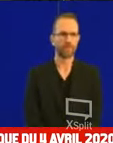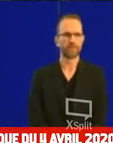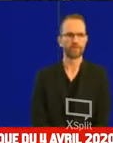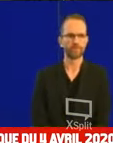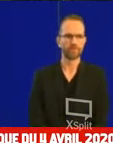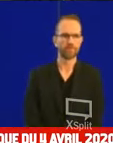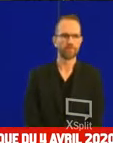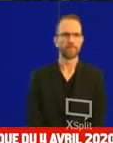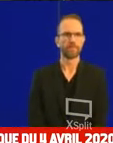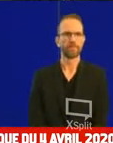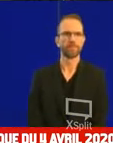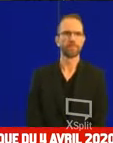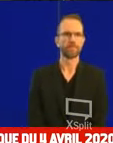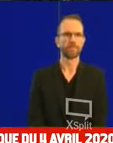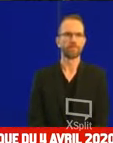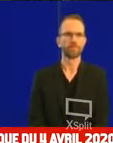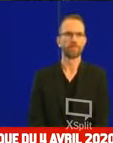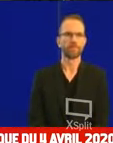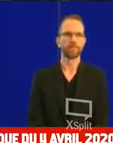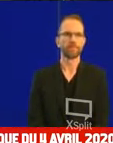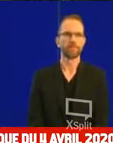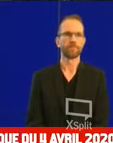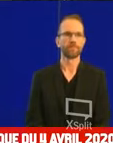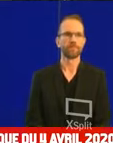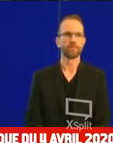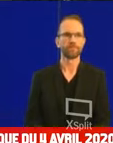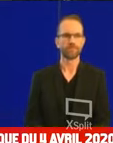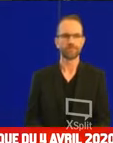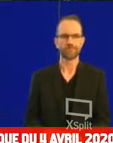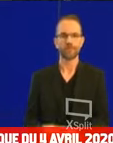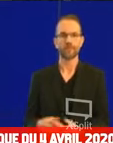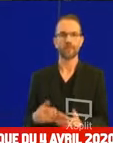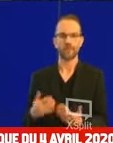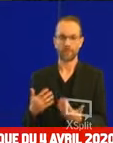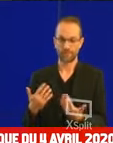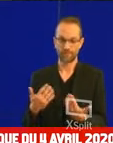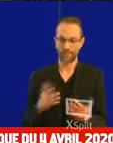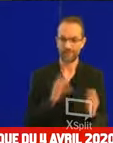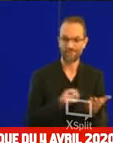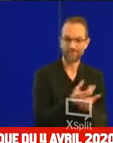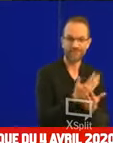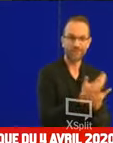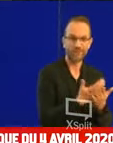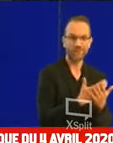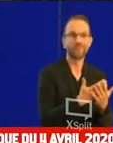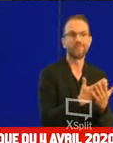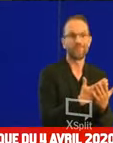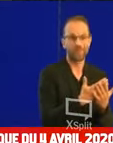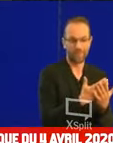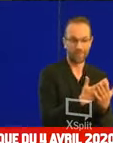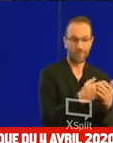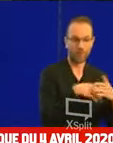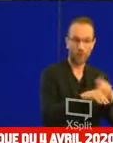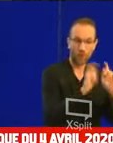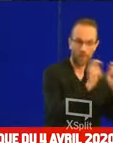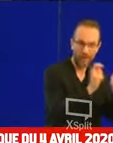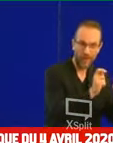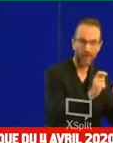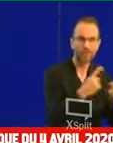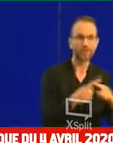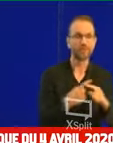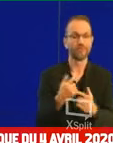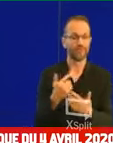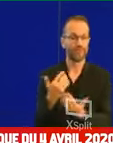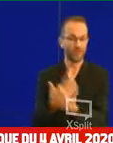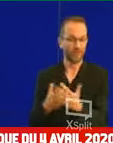le nombre de personnes dans les hôpitaux mais également le nombre de personnes qui décèdent reste malheureusement élevé mais il